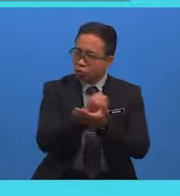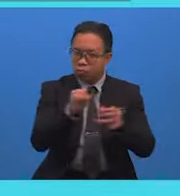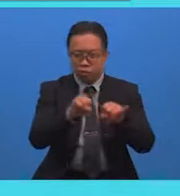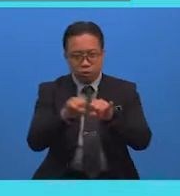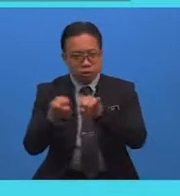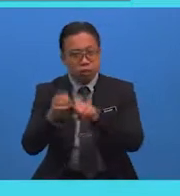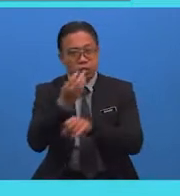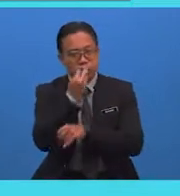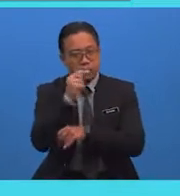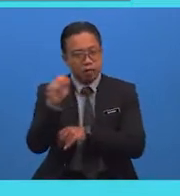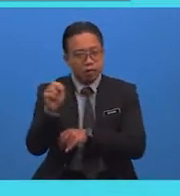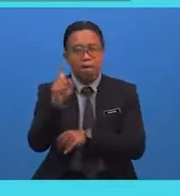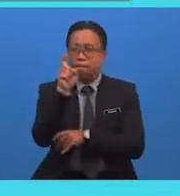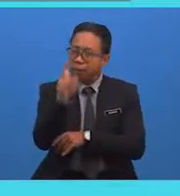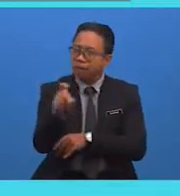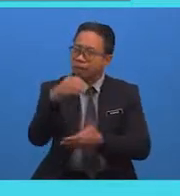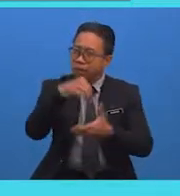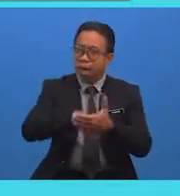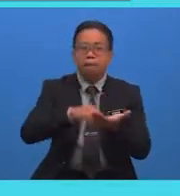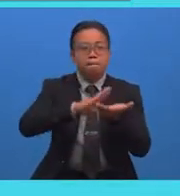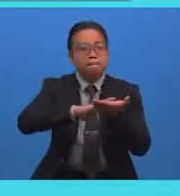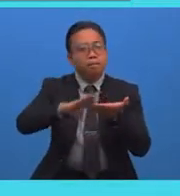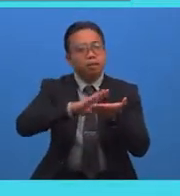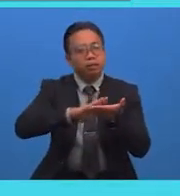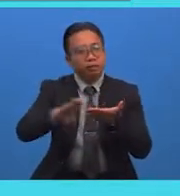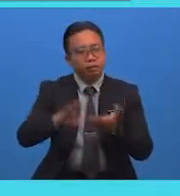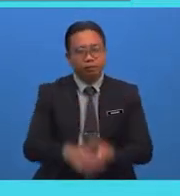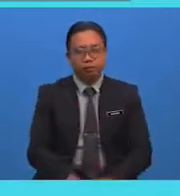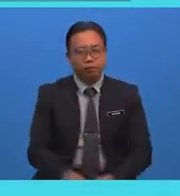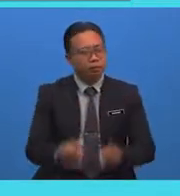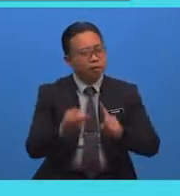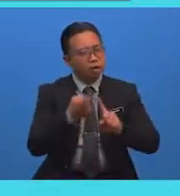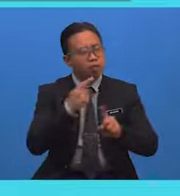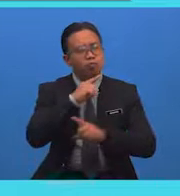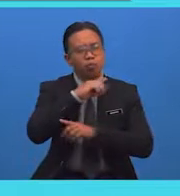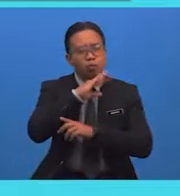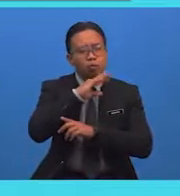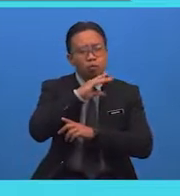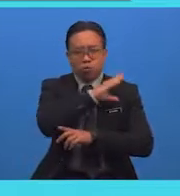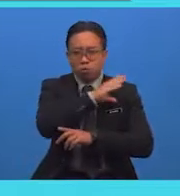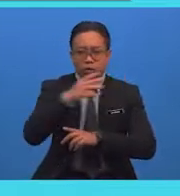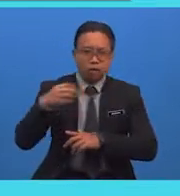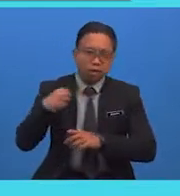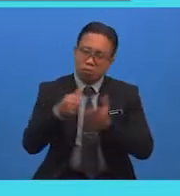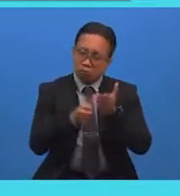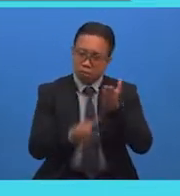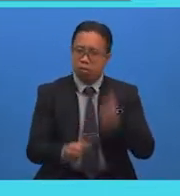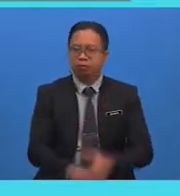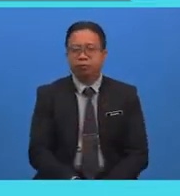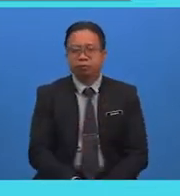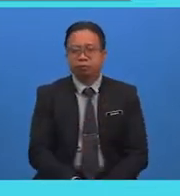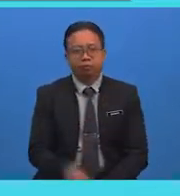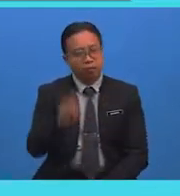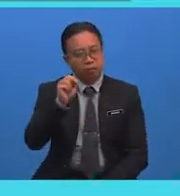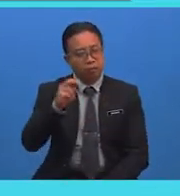yang ingin dimakan mesti berada dalam keadaan bersih daripada sebarang kekotoran dan najis supaya kesihatan